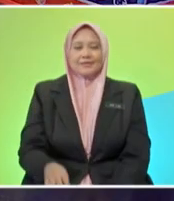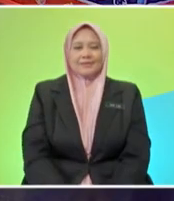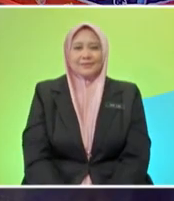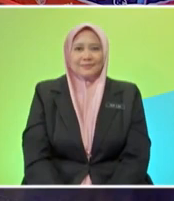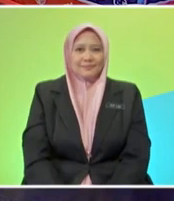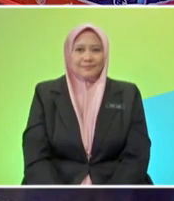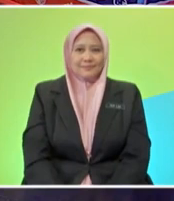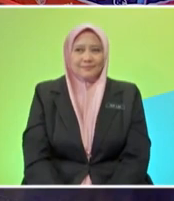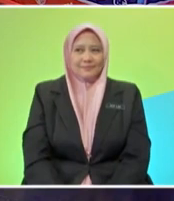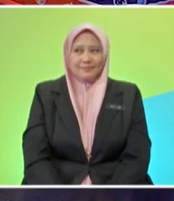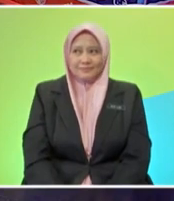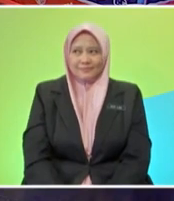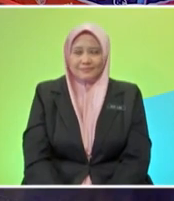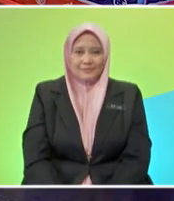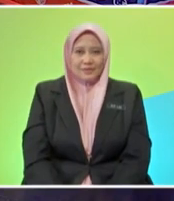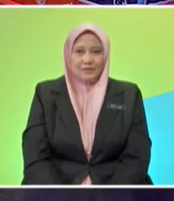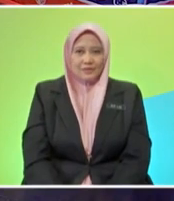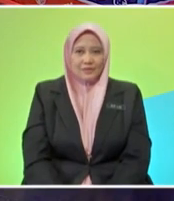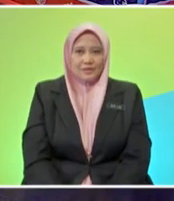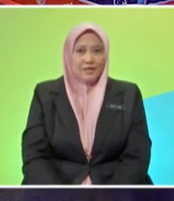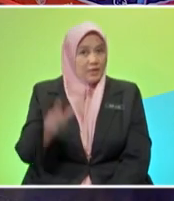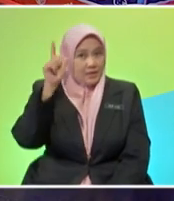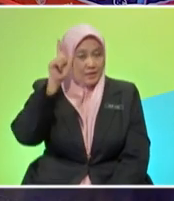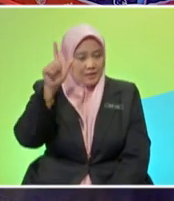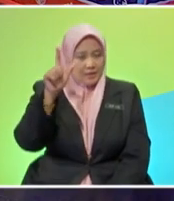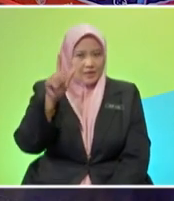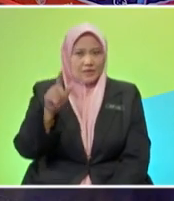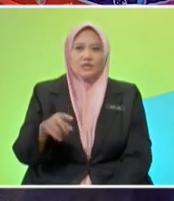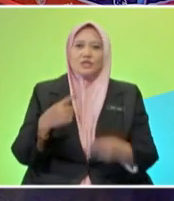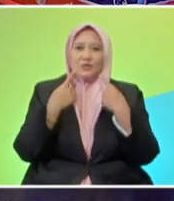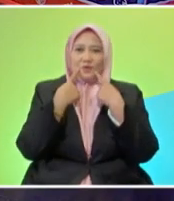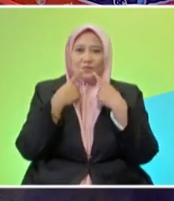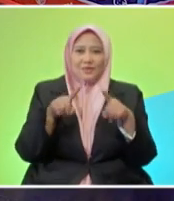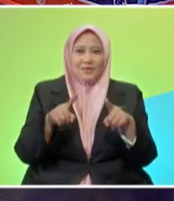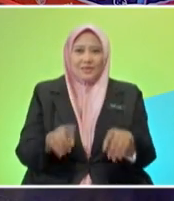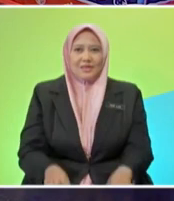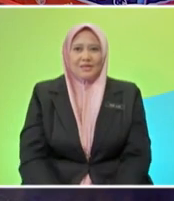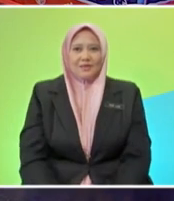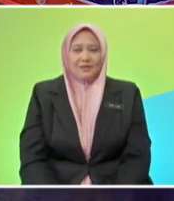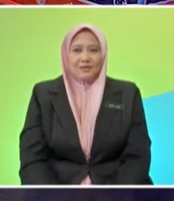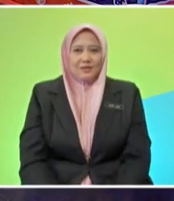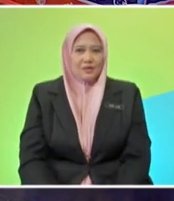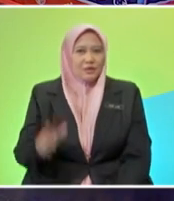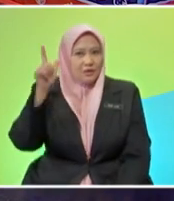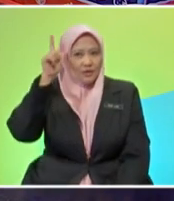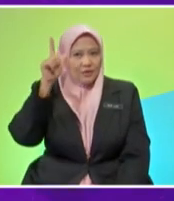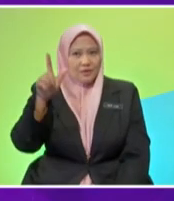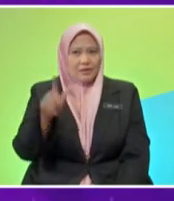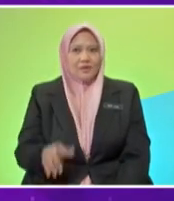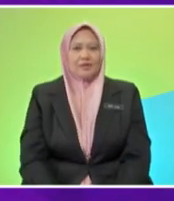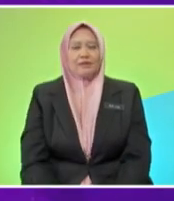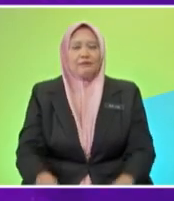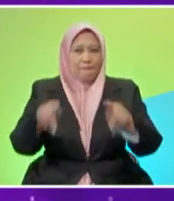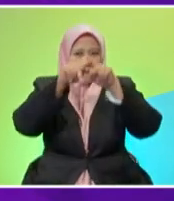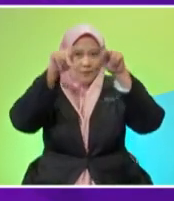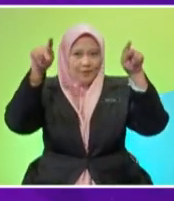tambahan. Bagaimana cikgu? Kita lihatlah jawapannya. Kita semak sama-sama. Okey, peringkat 3, makan banyak pelawas. Azra